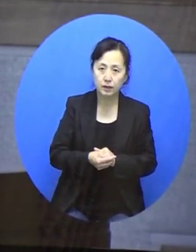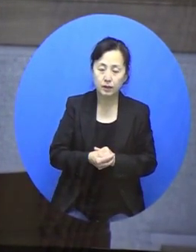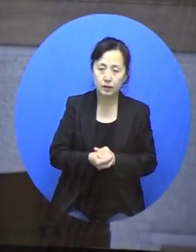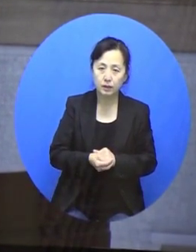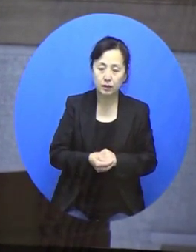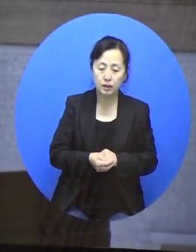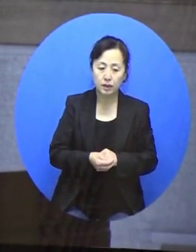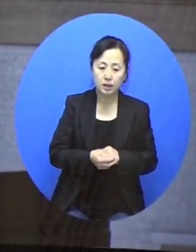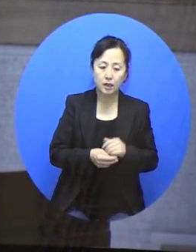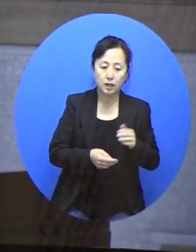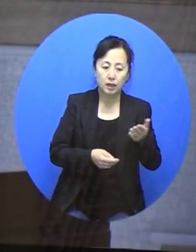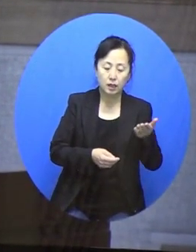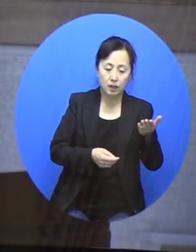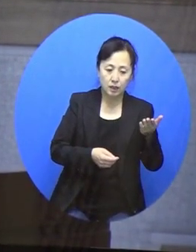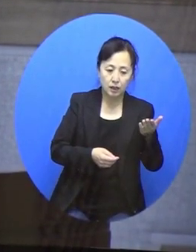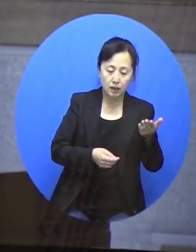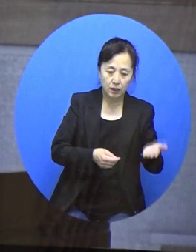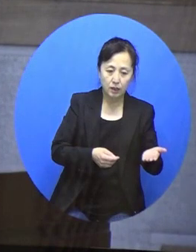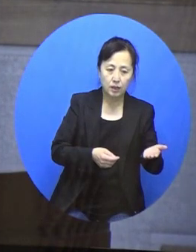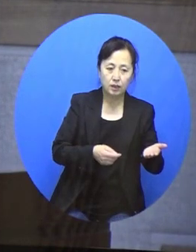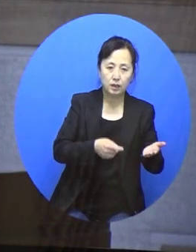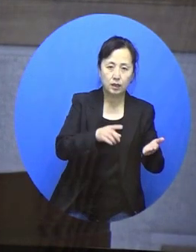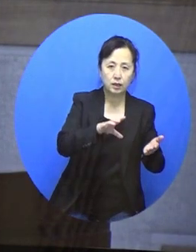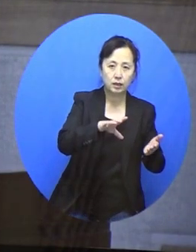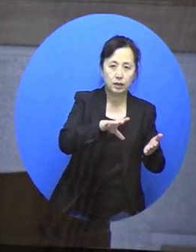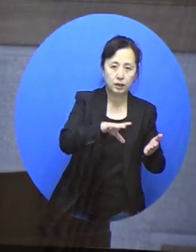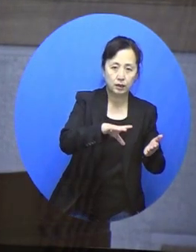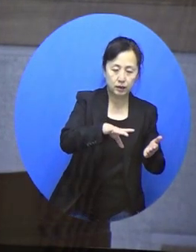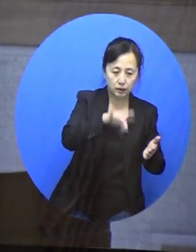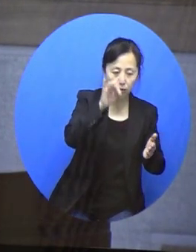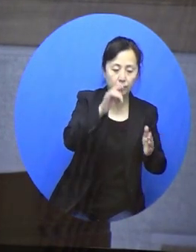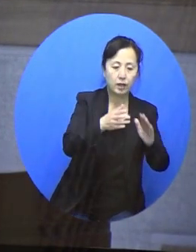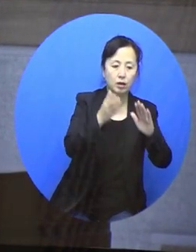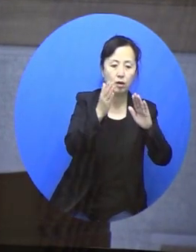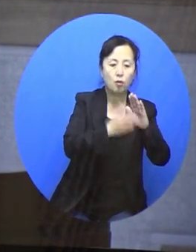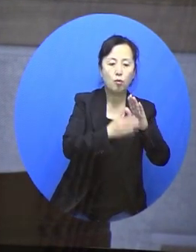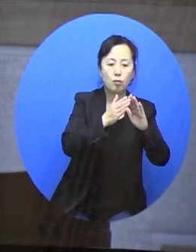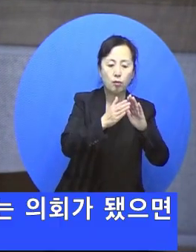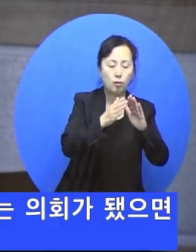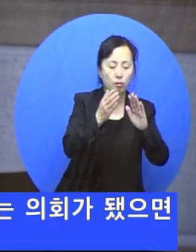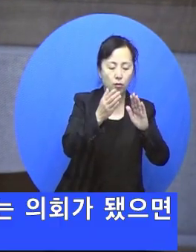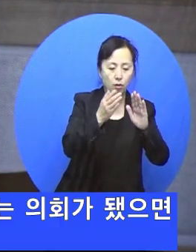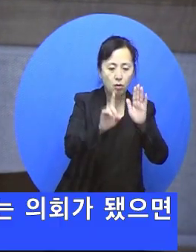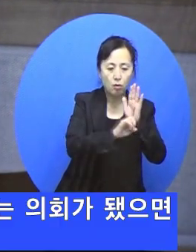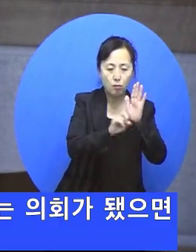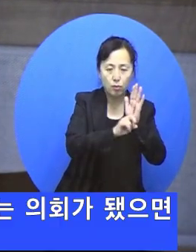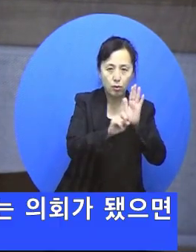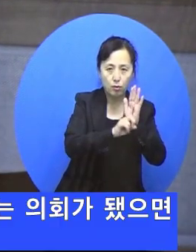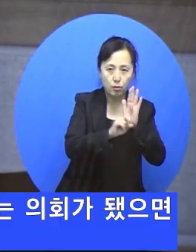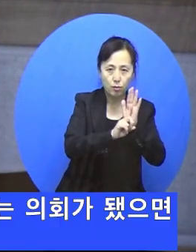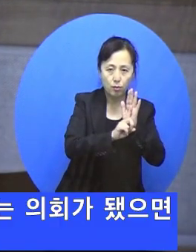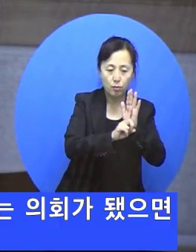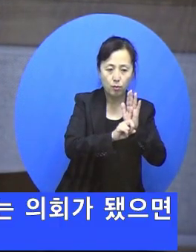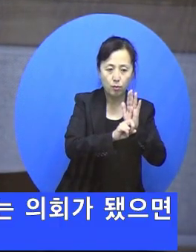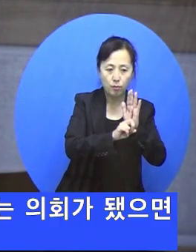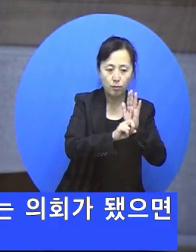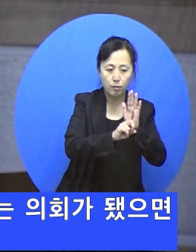그릇에서 홍보의 중요성만 생각해서 올렸으면 내용이 잘못됐으면 이렇게 전환을 시켜서